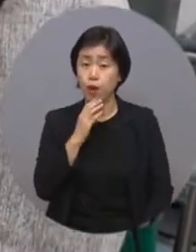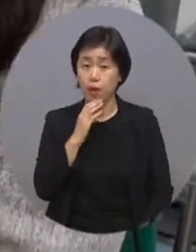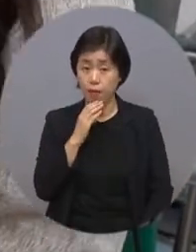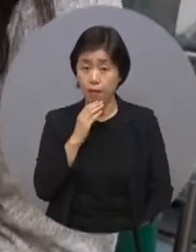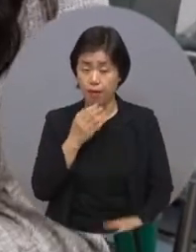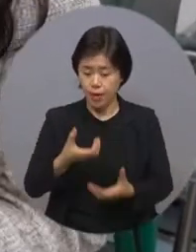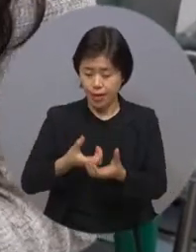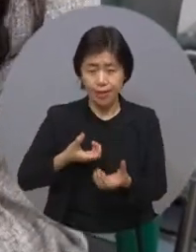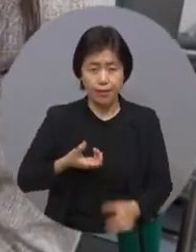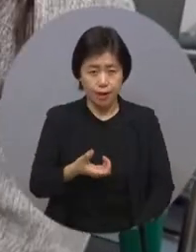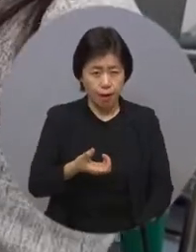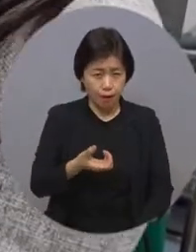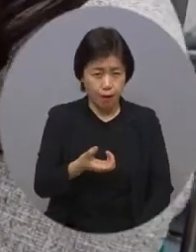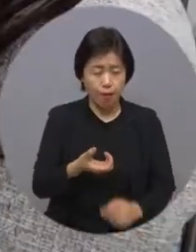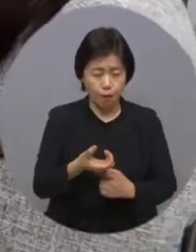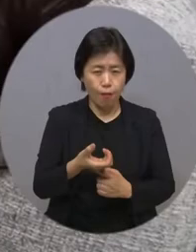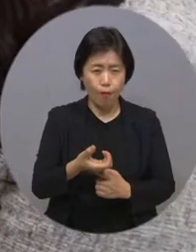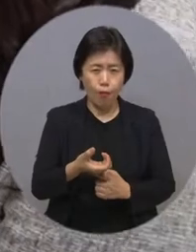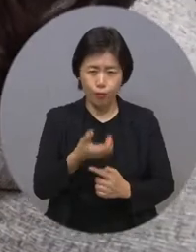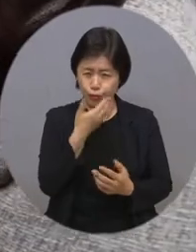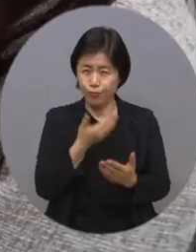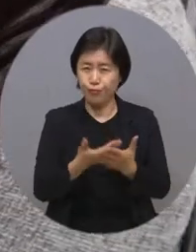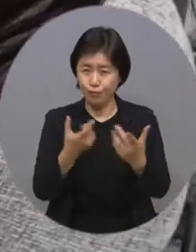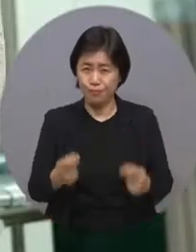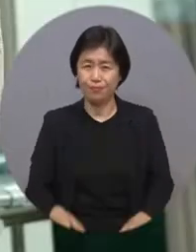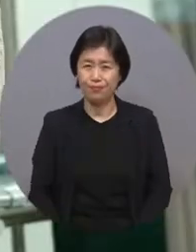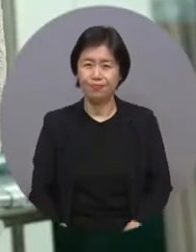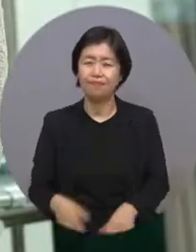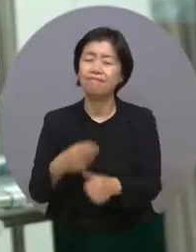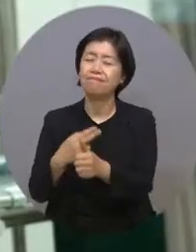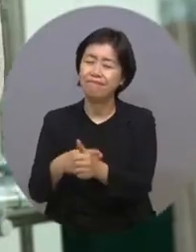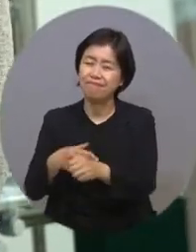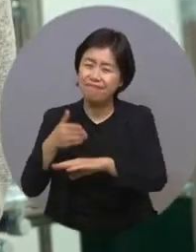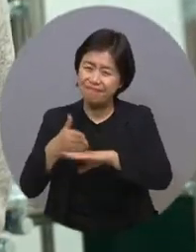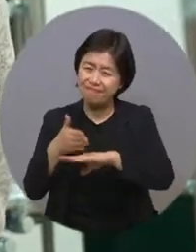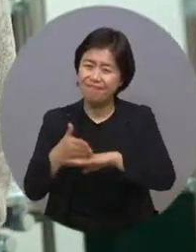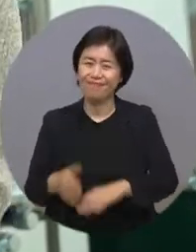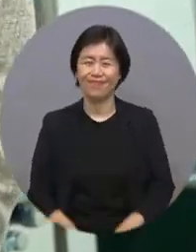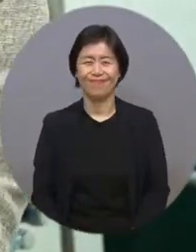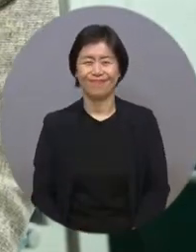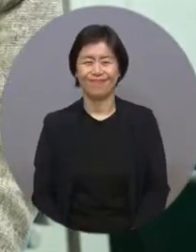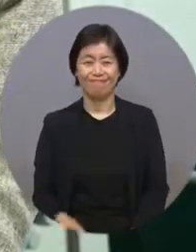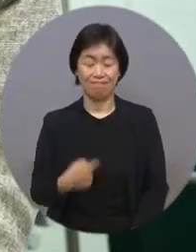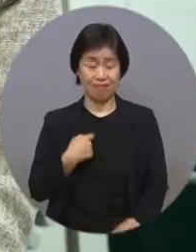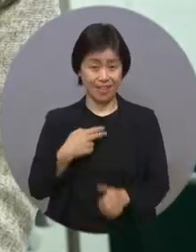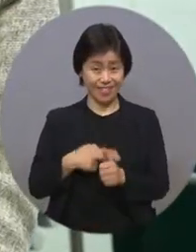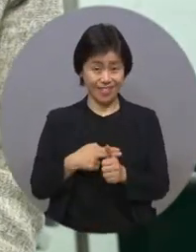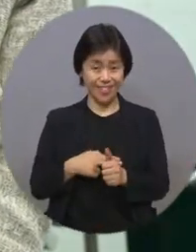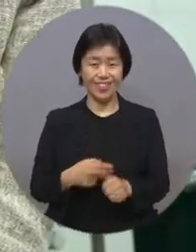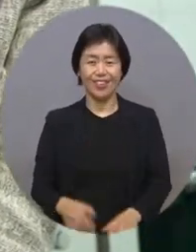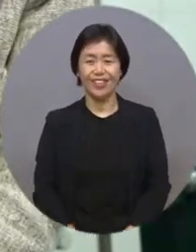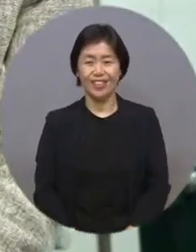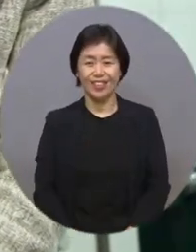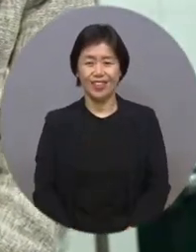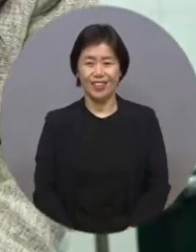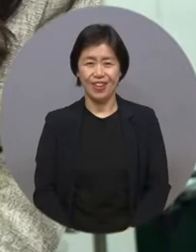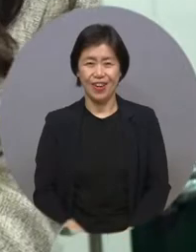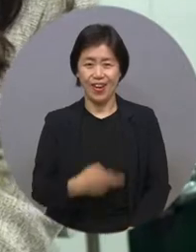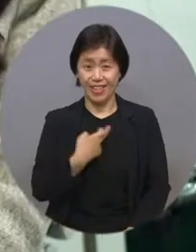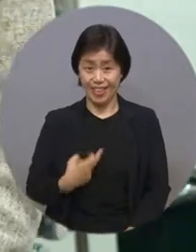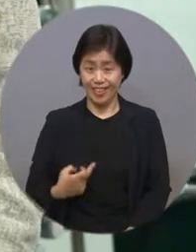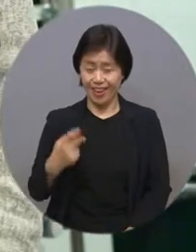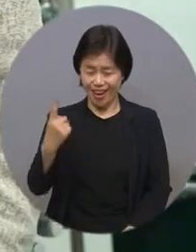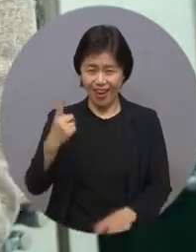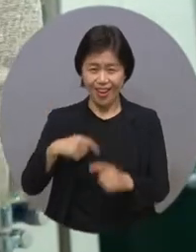그렇죠. 편하게 또 잡게 해주셔가지고 네. 전혀 그런 거 없었습니다, 선생님. 네. 아, 저 선생님 네. 너무... 제자가 하나 더